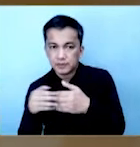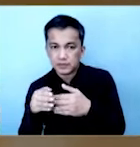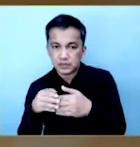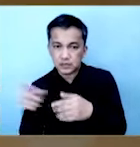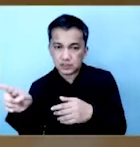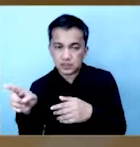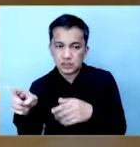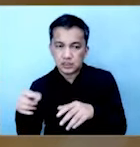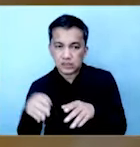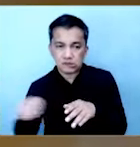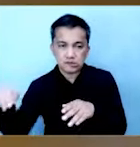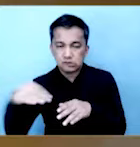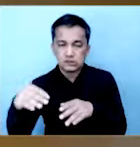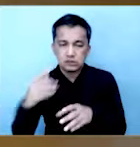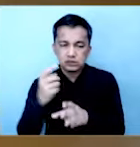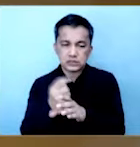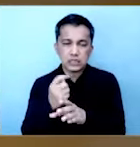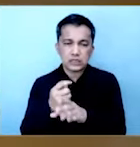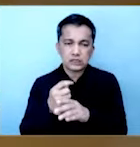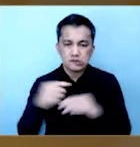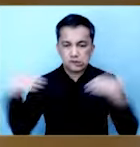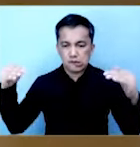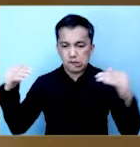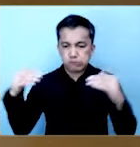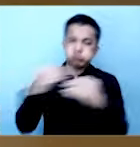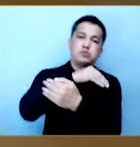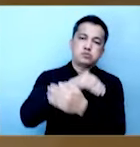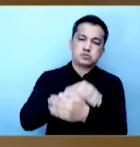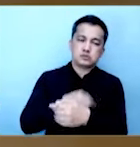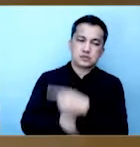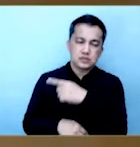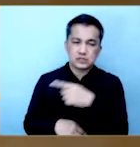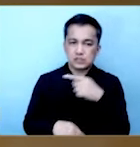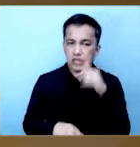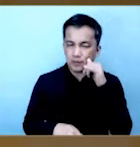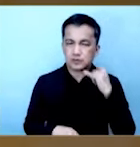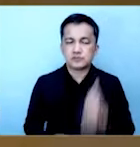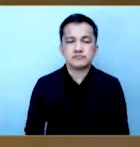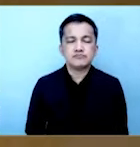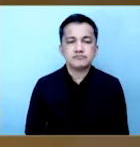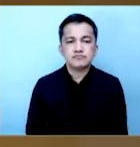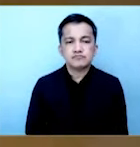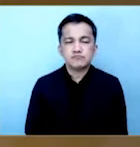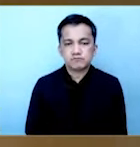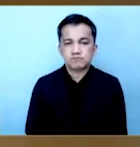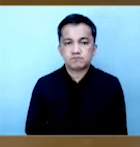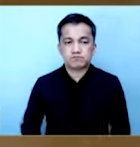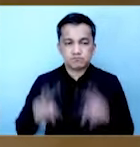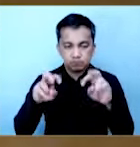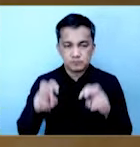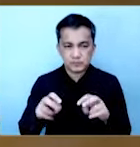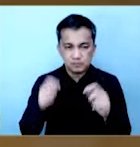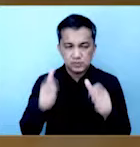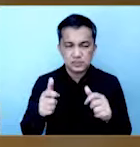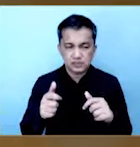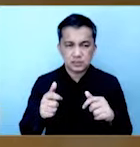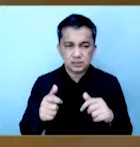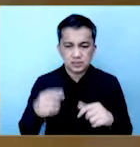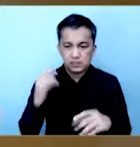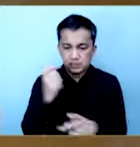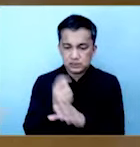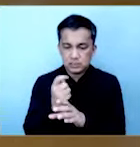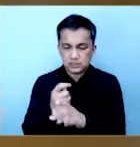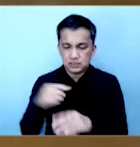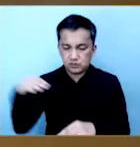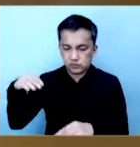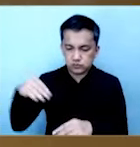truck. Nagbanggaan ang dalawang sasakyang yan kahapon. Base sa investigasyon, biglang huminto ang truck nang madulas sa